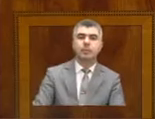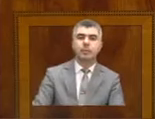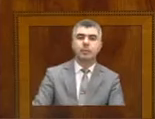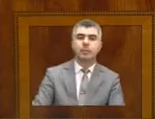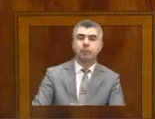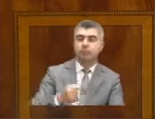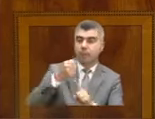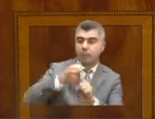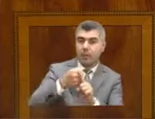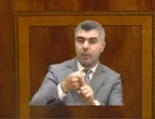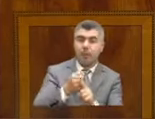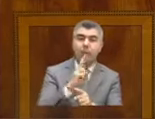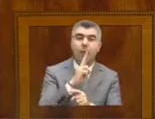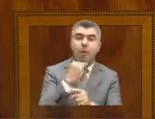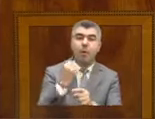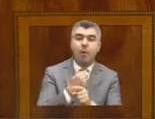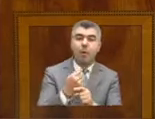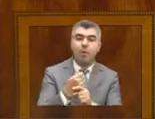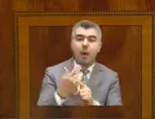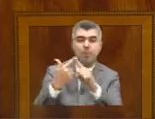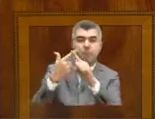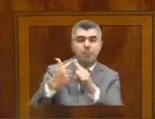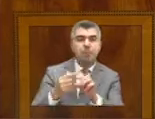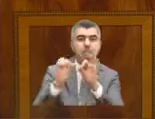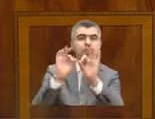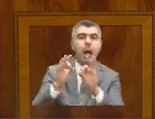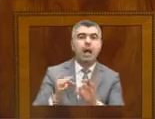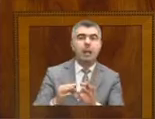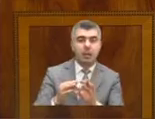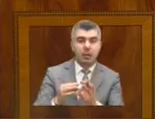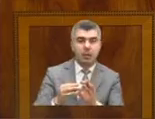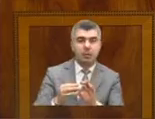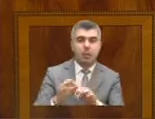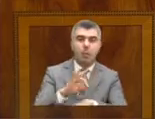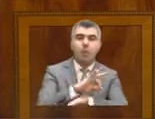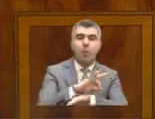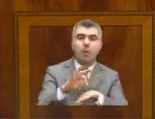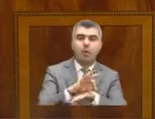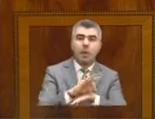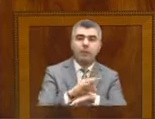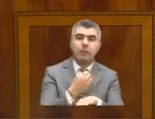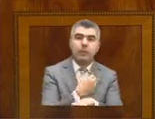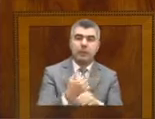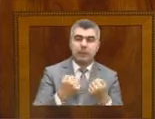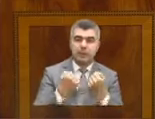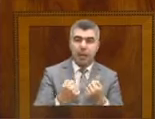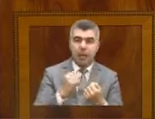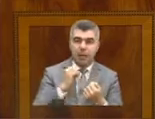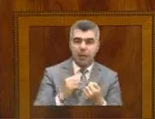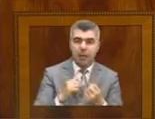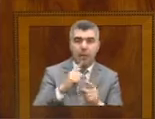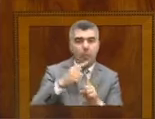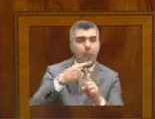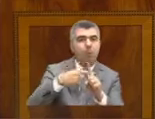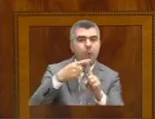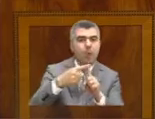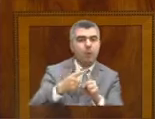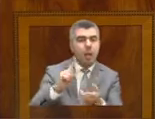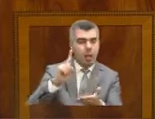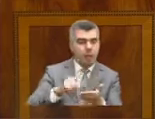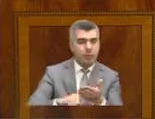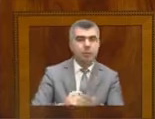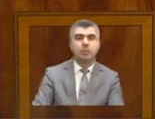على توفير المناصب المالية الضرورية لمواكبة وتلبية احتياجات القطاع من الموارد البشرية، حيث